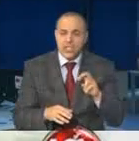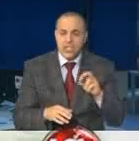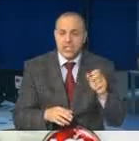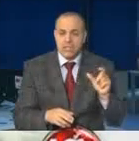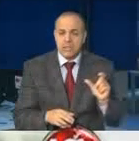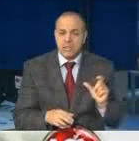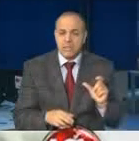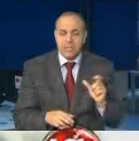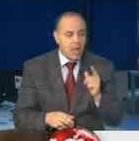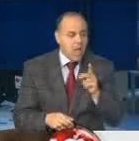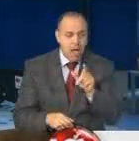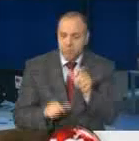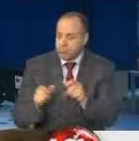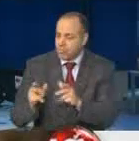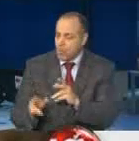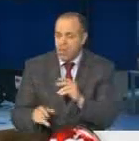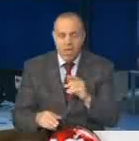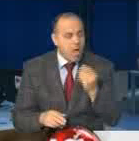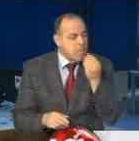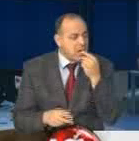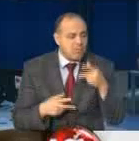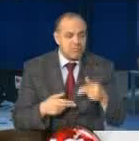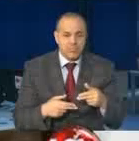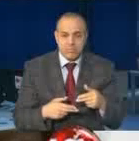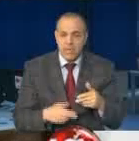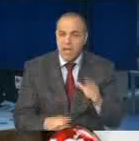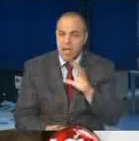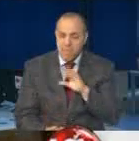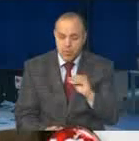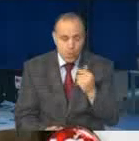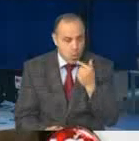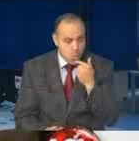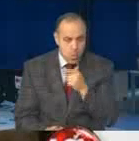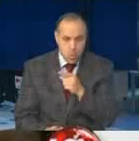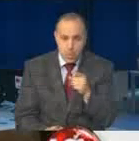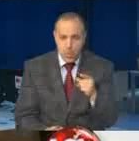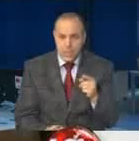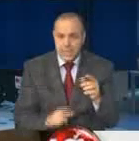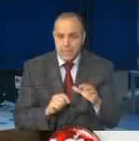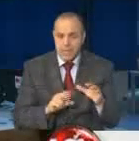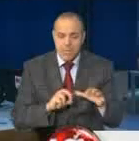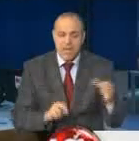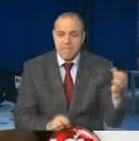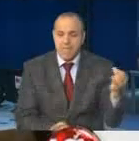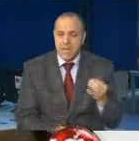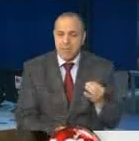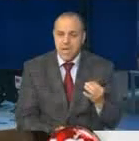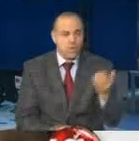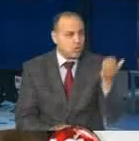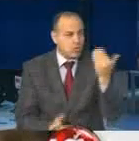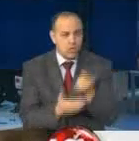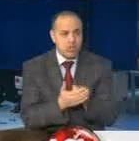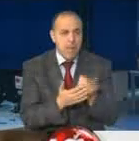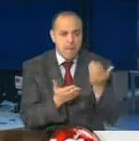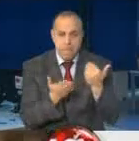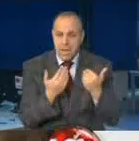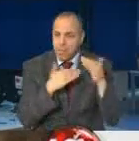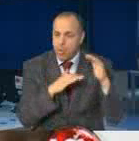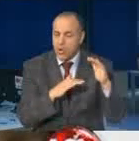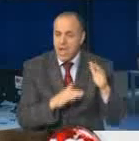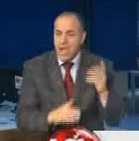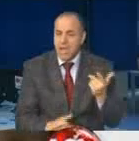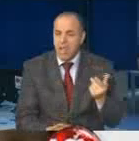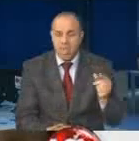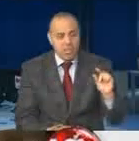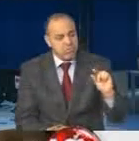10 ولا 20 واحد تقطع قسمه اللي موجودة في السوق. نجم نقوله 70-80% سلعة موردة، على خاطر